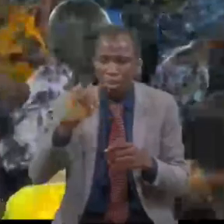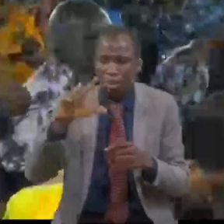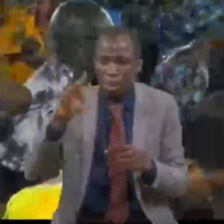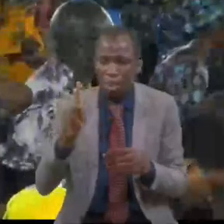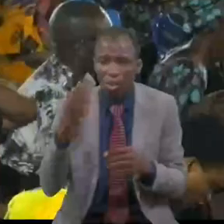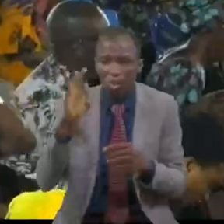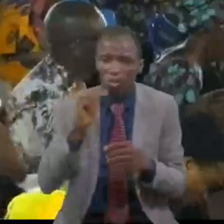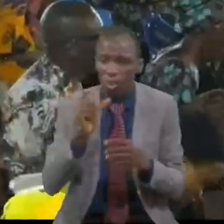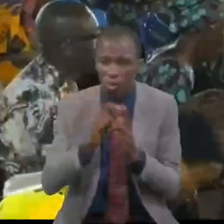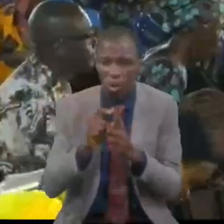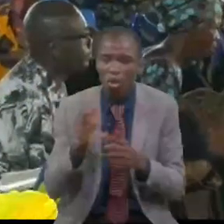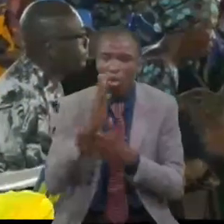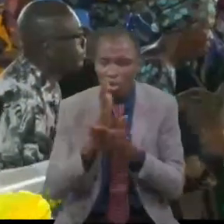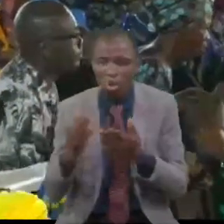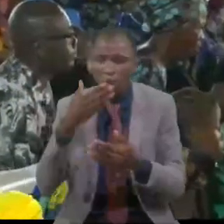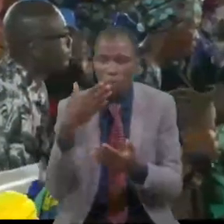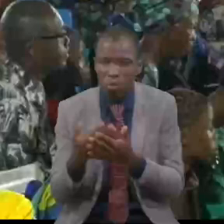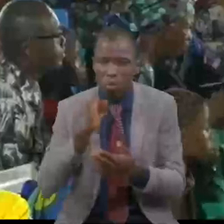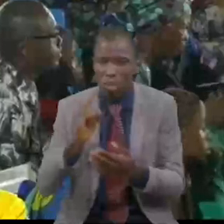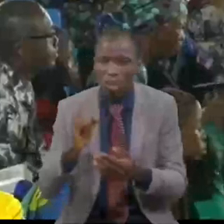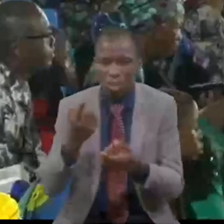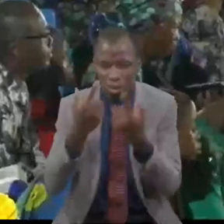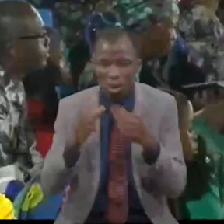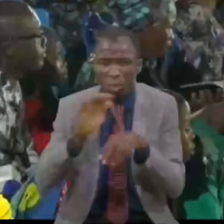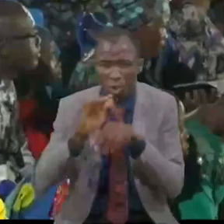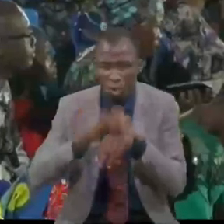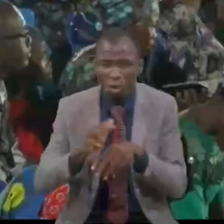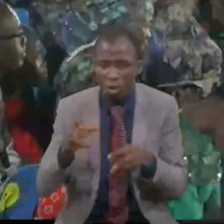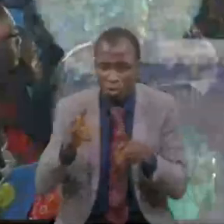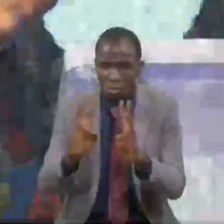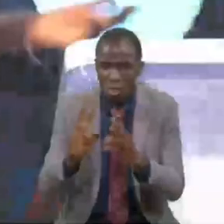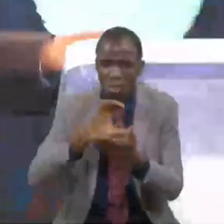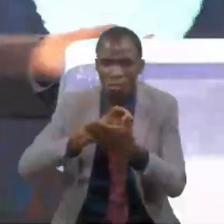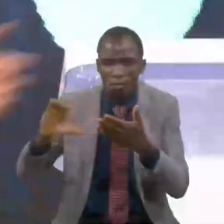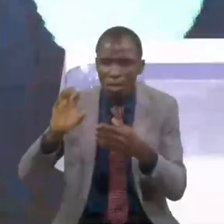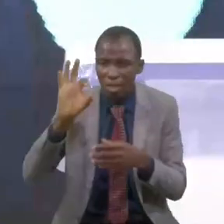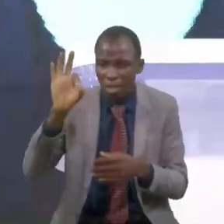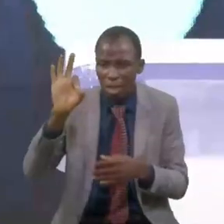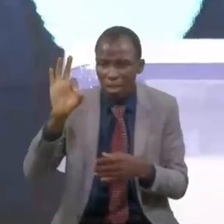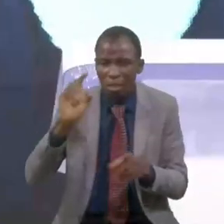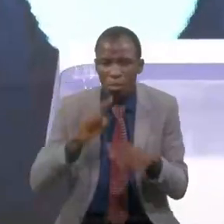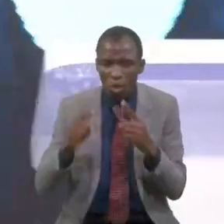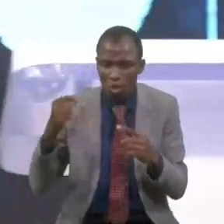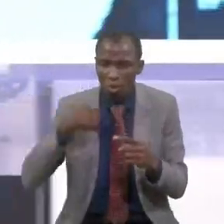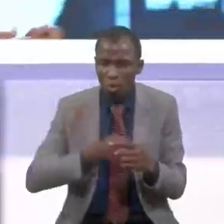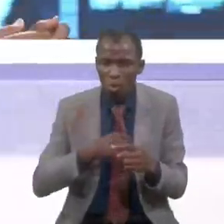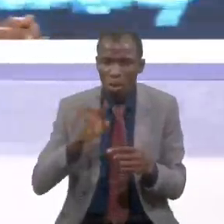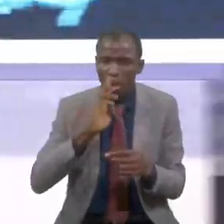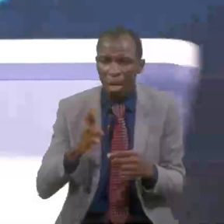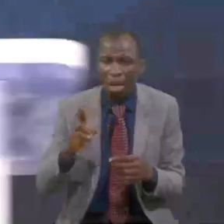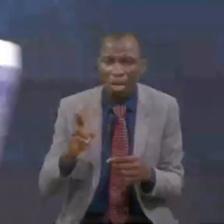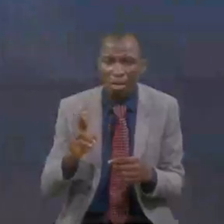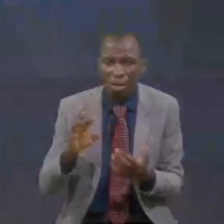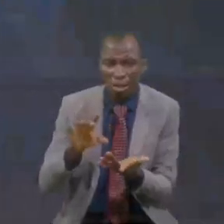quelque chose de bon vous arrivera le verset 9 qui dit vous au